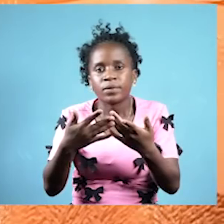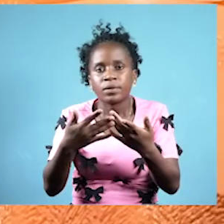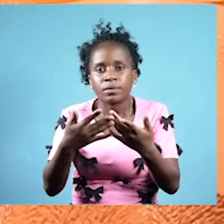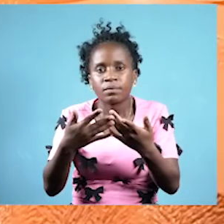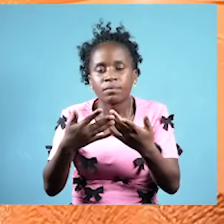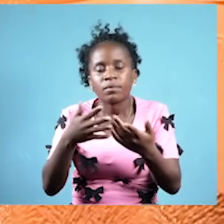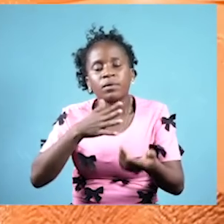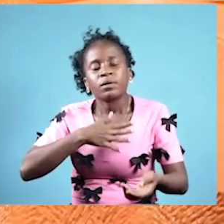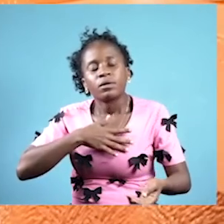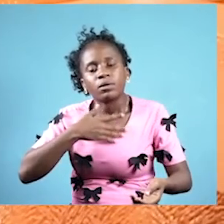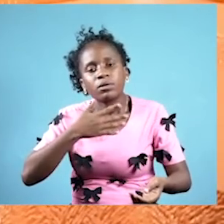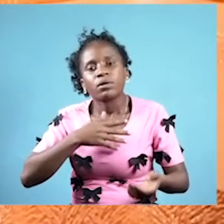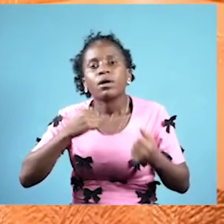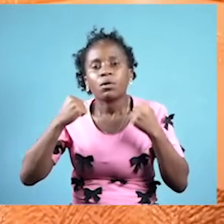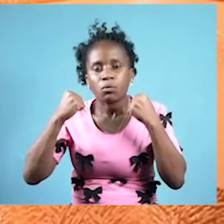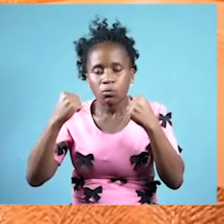na